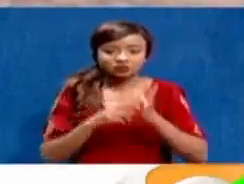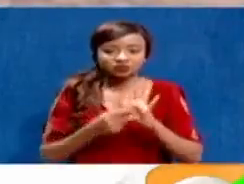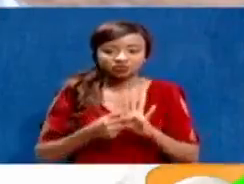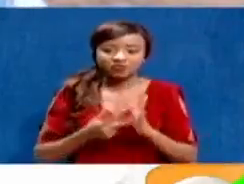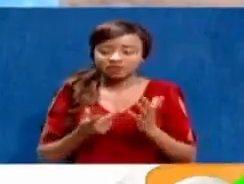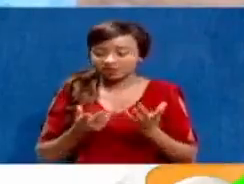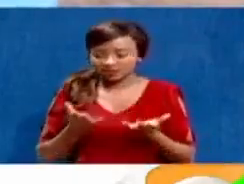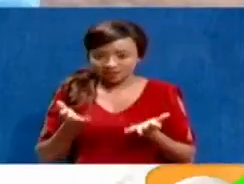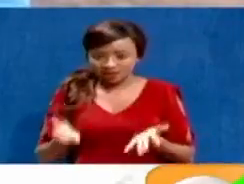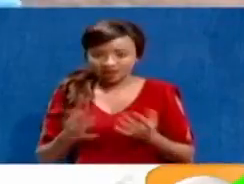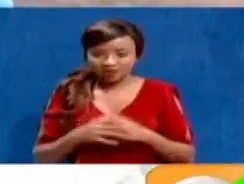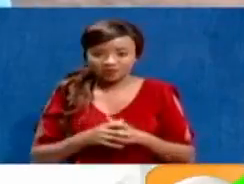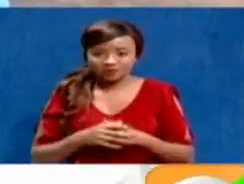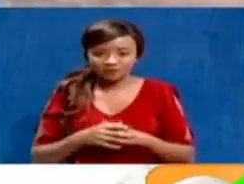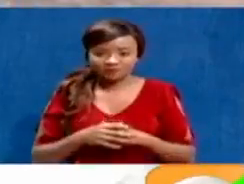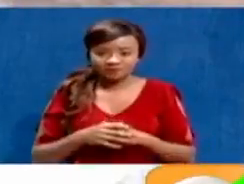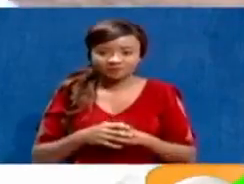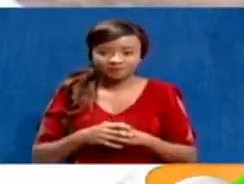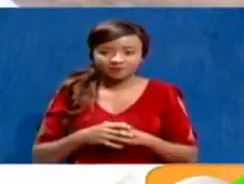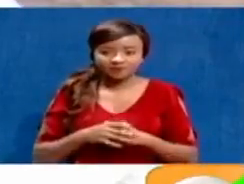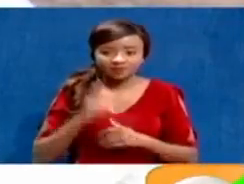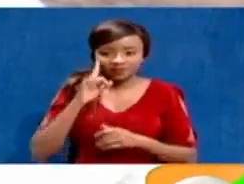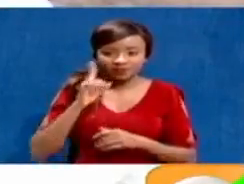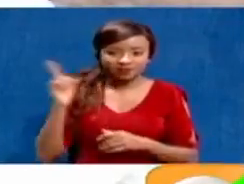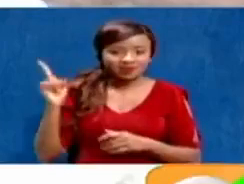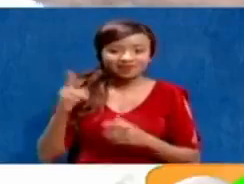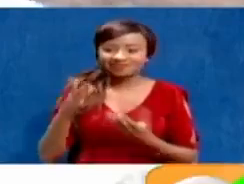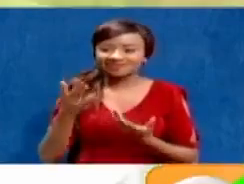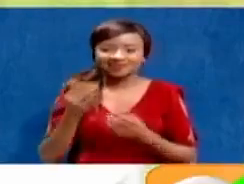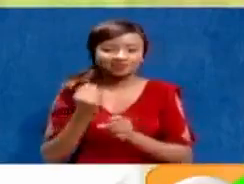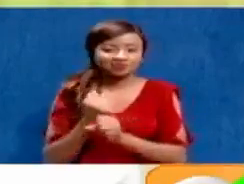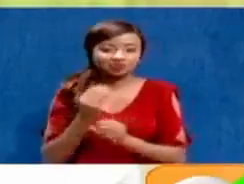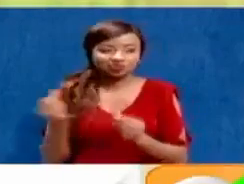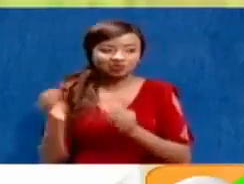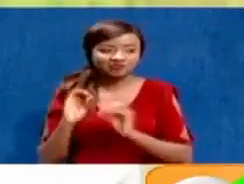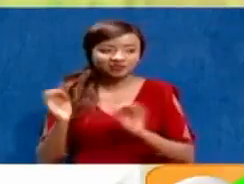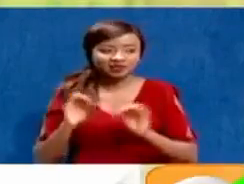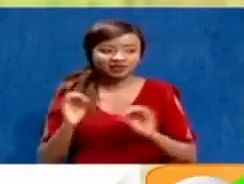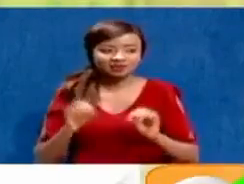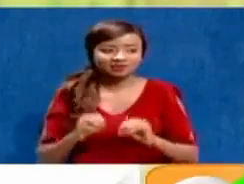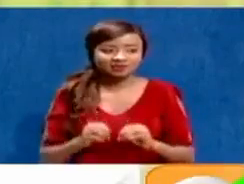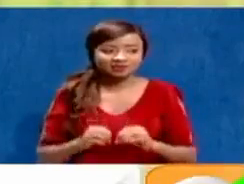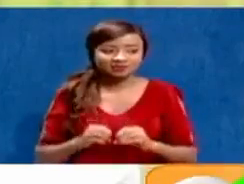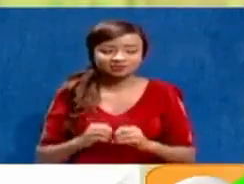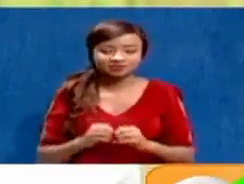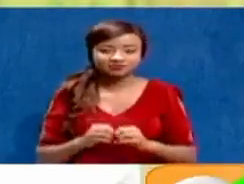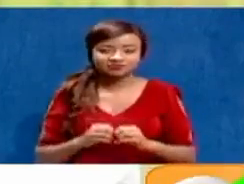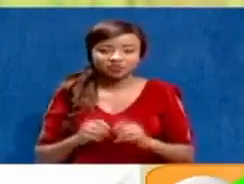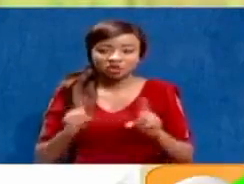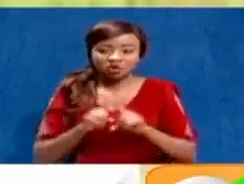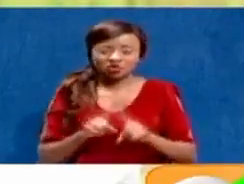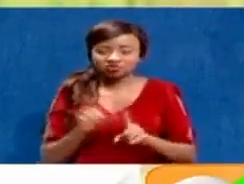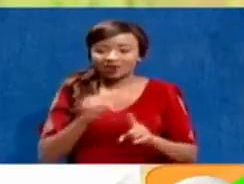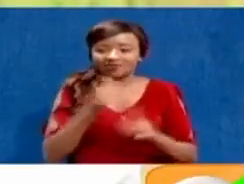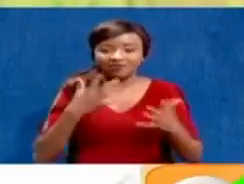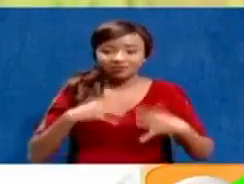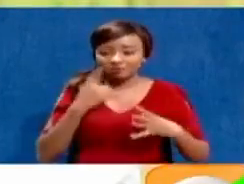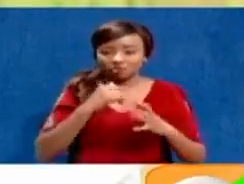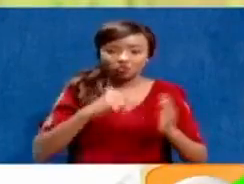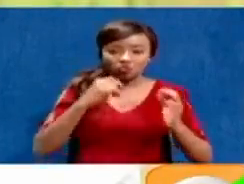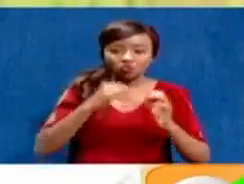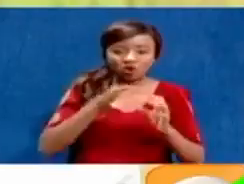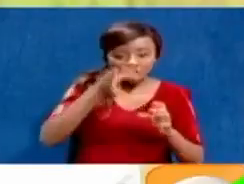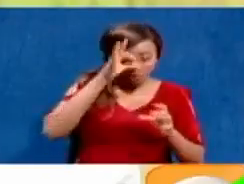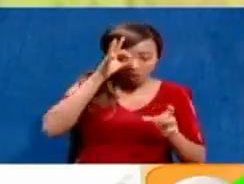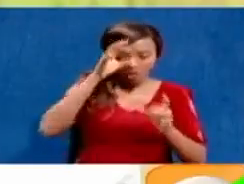tofauti kabisa kwa sababu hii ni damu wanaona haiende pahali inafika tu hapa. Na wale wengine ambao wamechimba mabwawa kama haya karibu